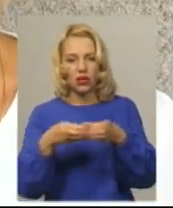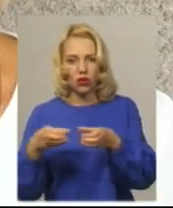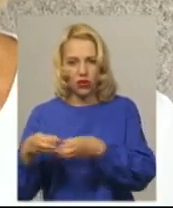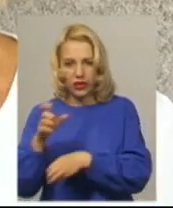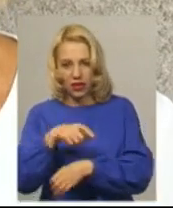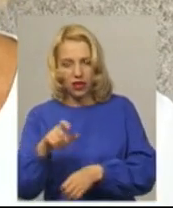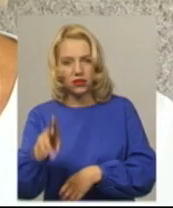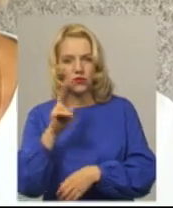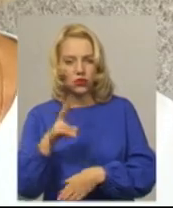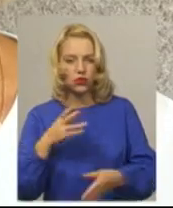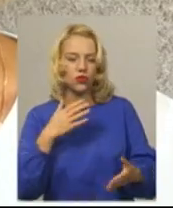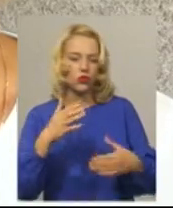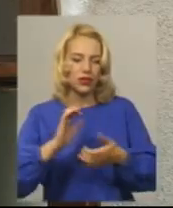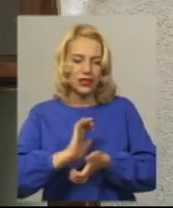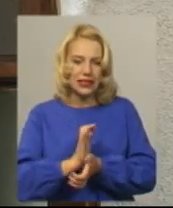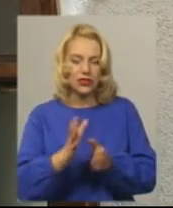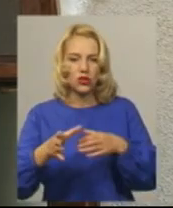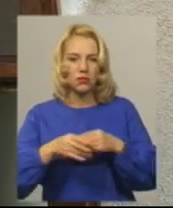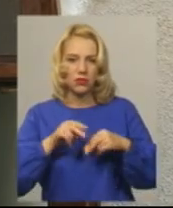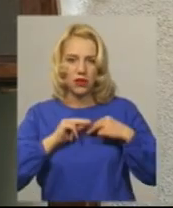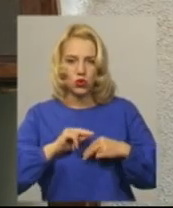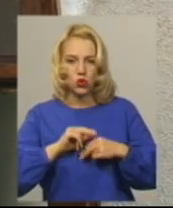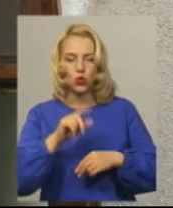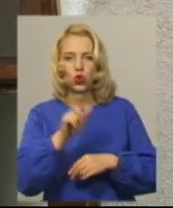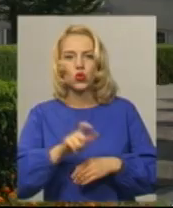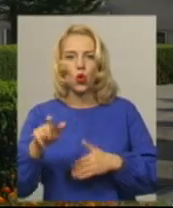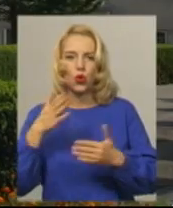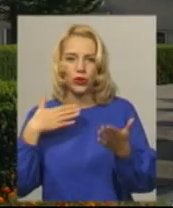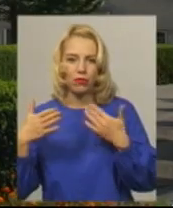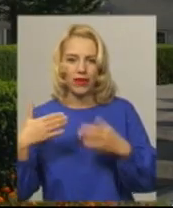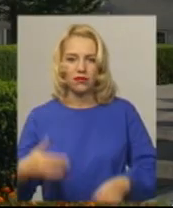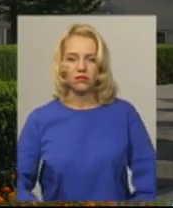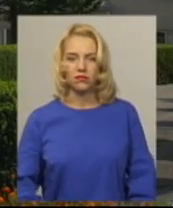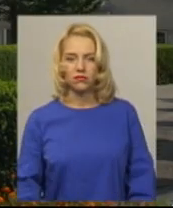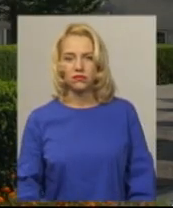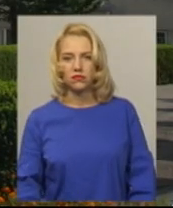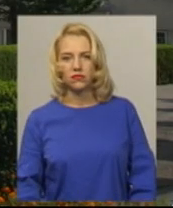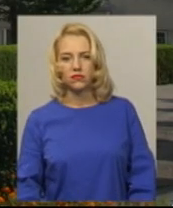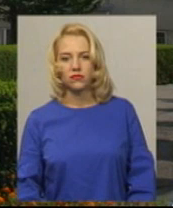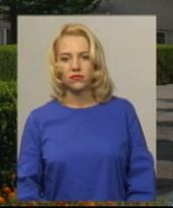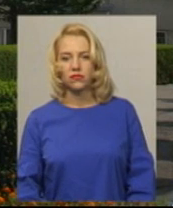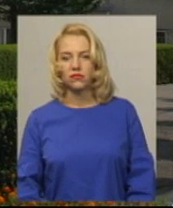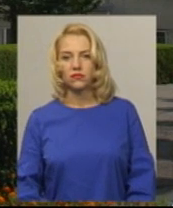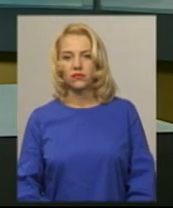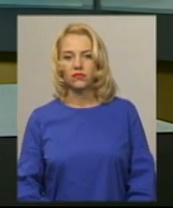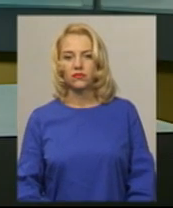які тісно співпрацюють з людьми. Тетяна Ворожцова, Дем'ян Цегольник. Новини на Суспільному. Хмельницький.